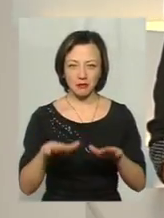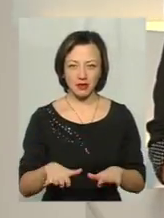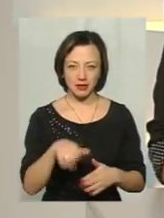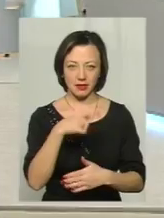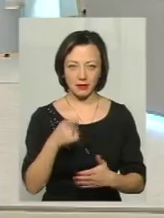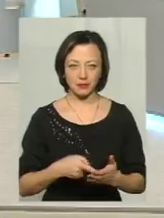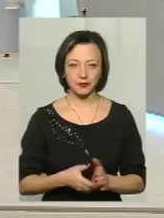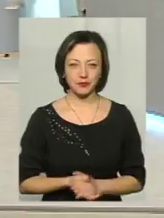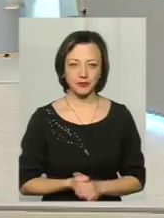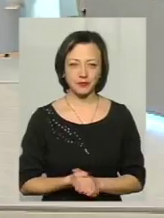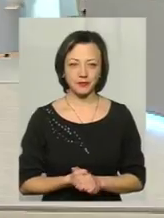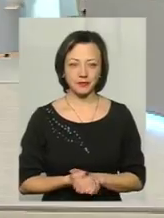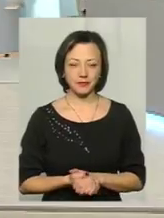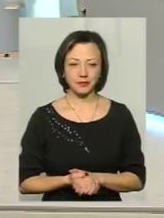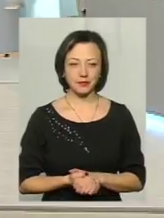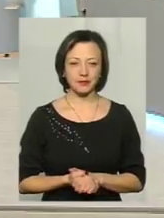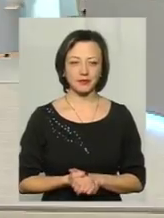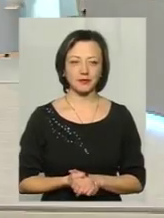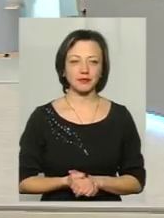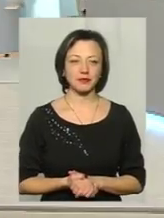напевно, почнемо. Пане Дмитро.